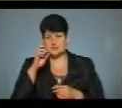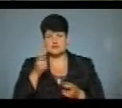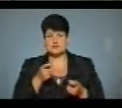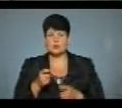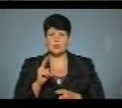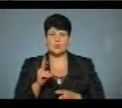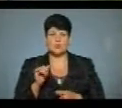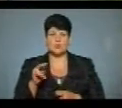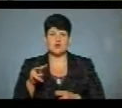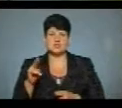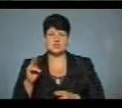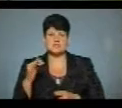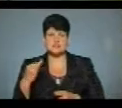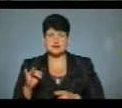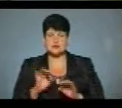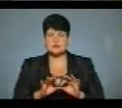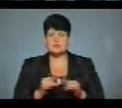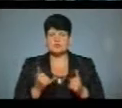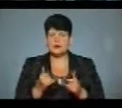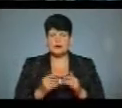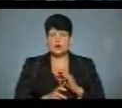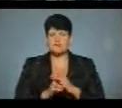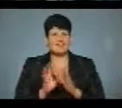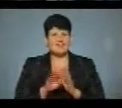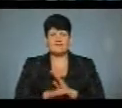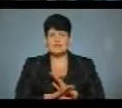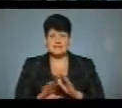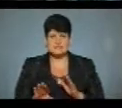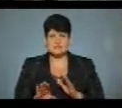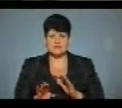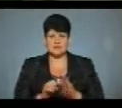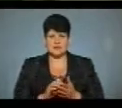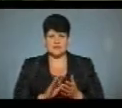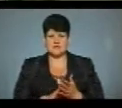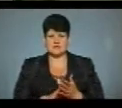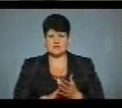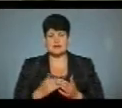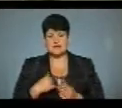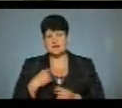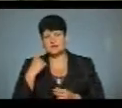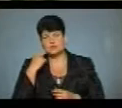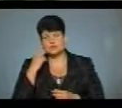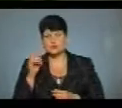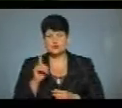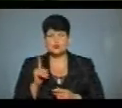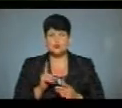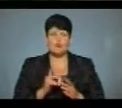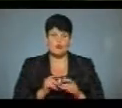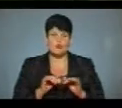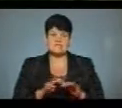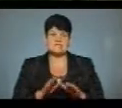Ігор Кульчицький розповів, що зараз костел не внесений до реєстру архітектурних пам'яток. Я думаю, що в процесі передачі